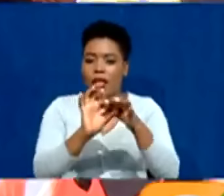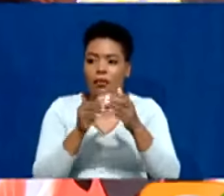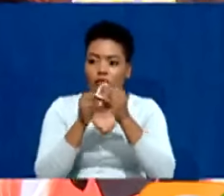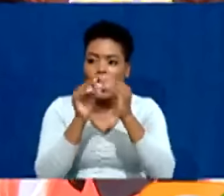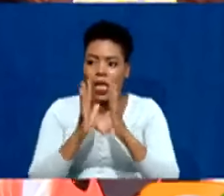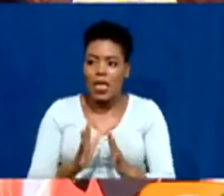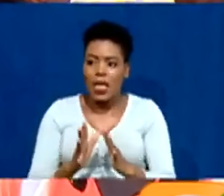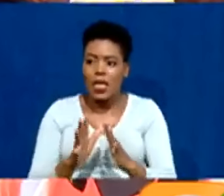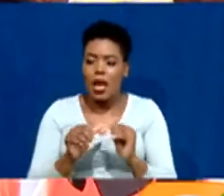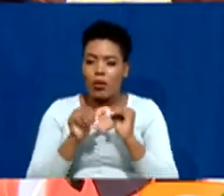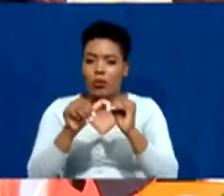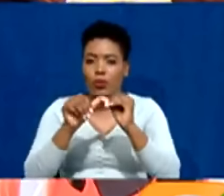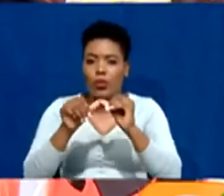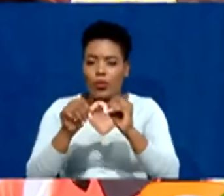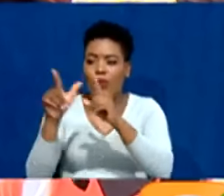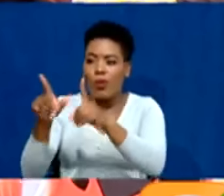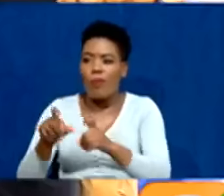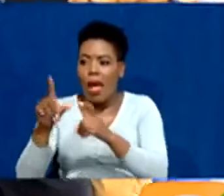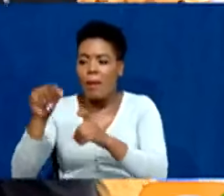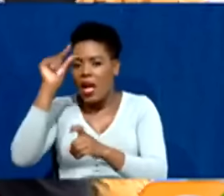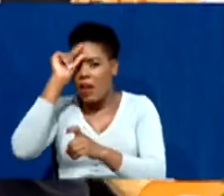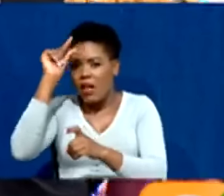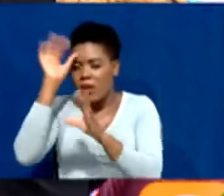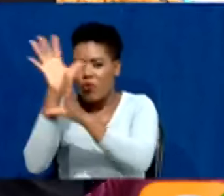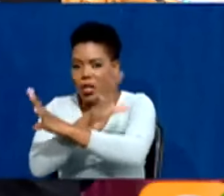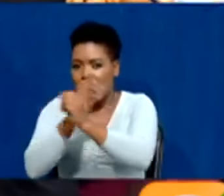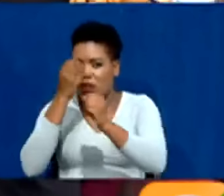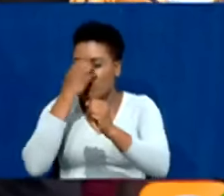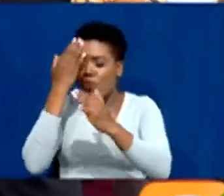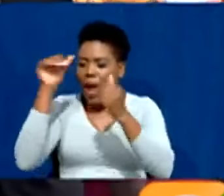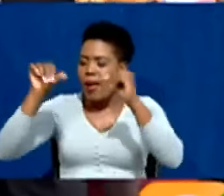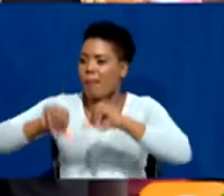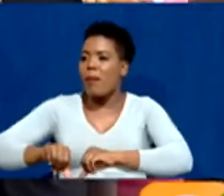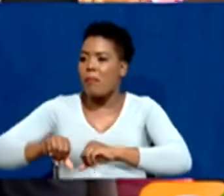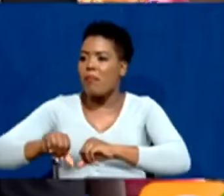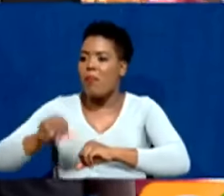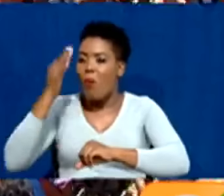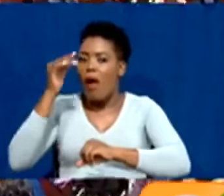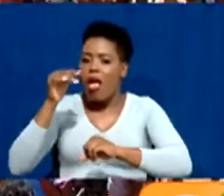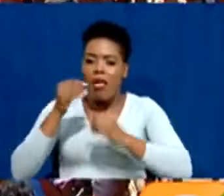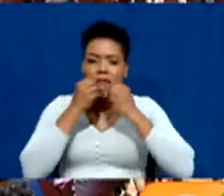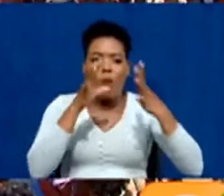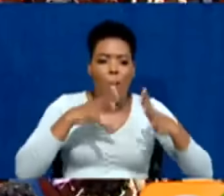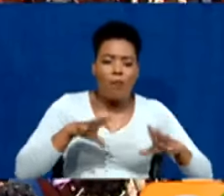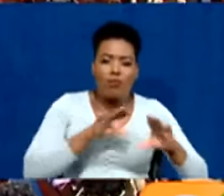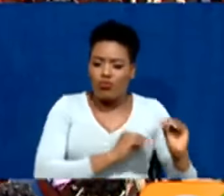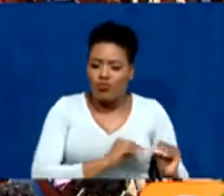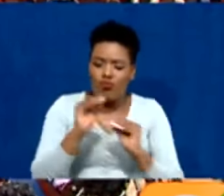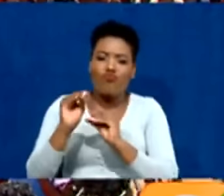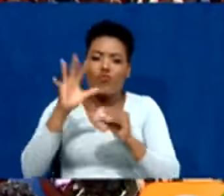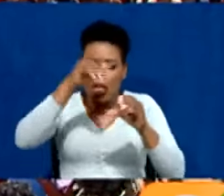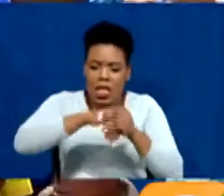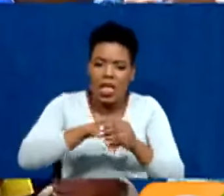Odinga aliendeleza ukashifu wake dhidi ya serikali ya Rais William Ruto kuhusu matayarisho duni dhidi ya mvua